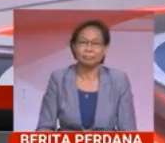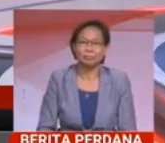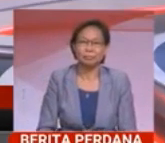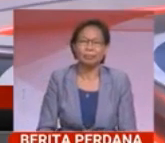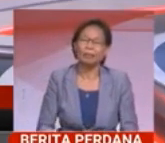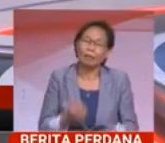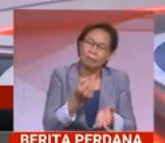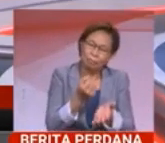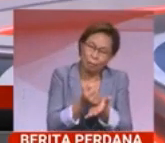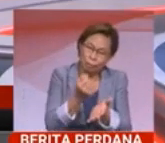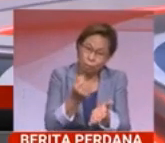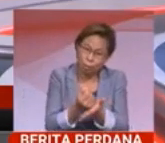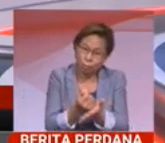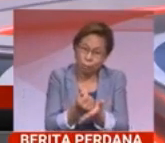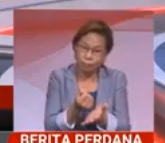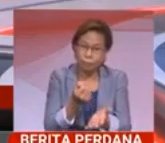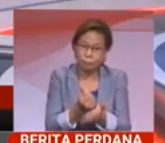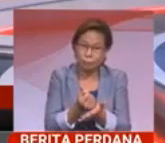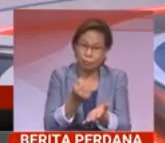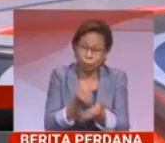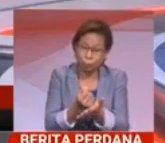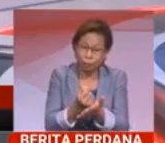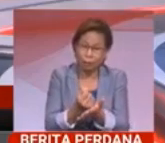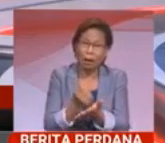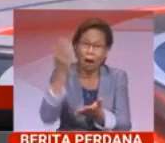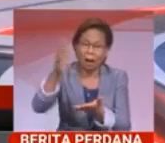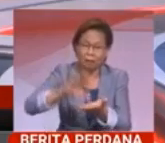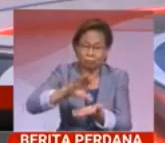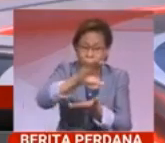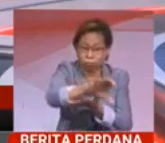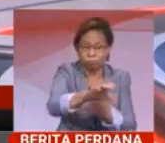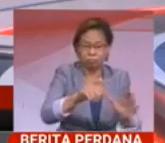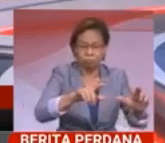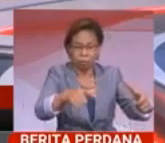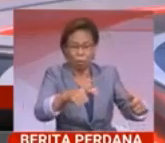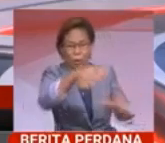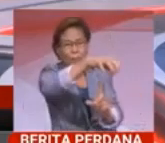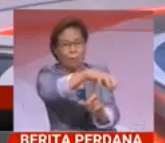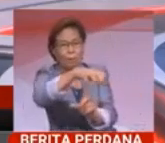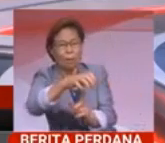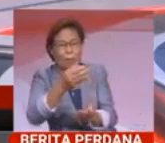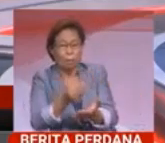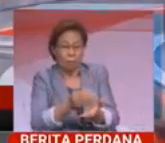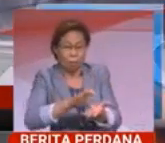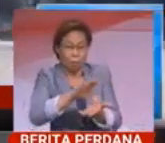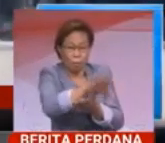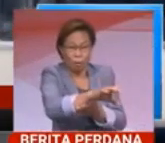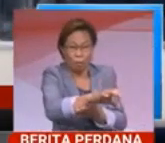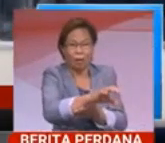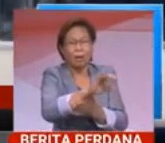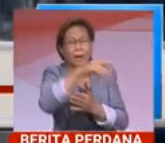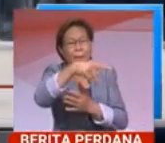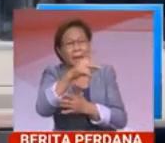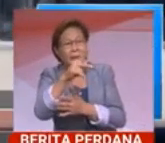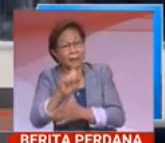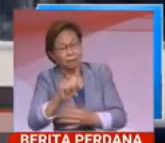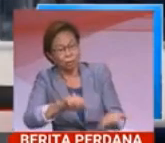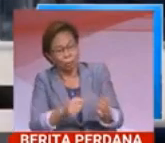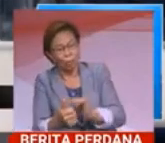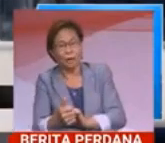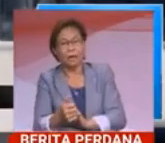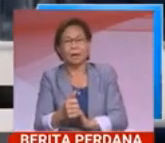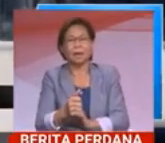di antara bantuan yang telah disita pun sedang akan disalurkan kepada golongan penjajah dan penjaga industri kecil dan sederhana oleh